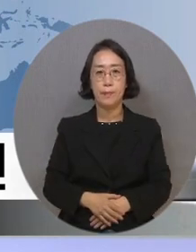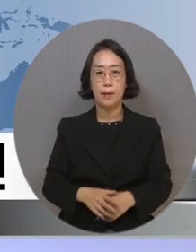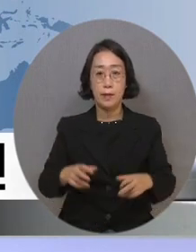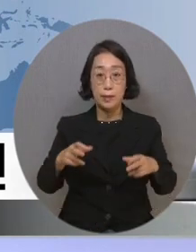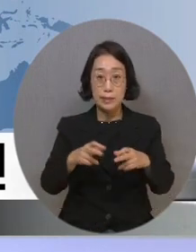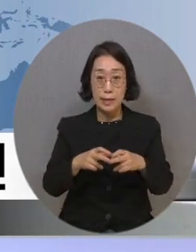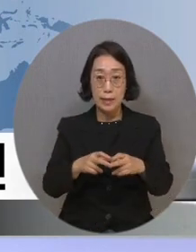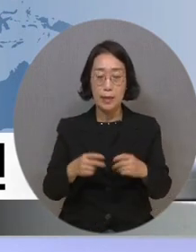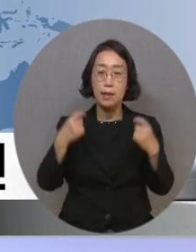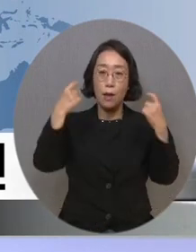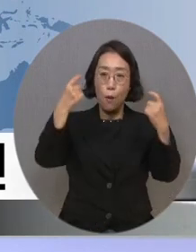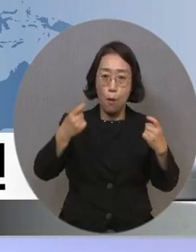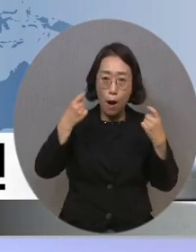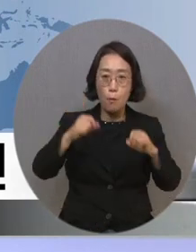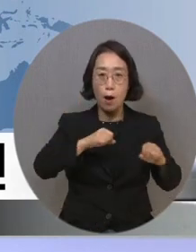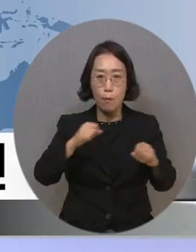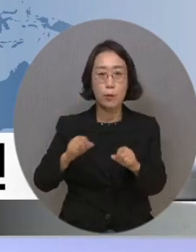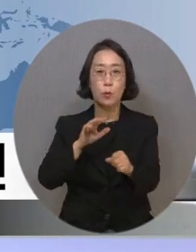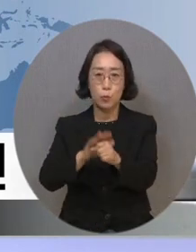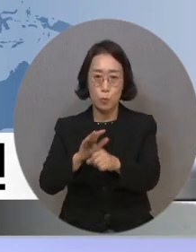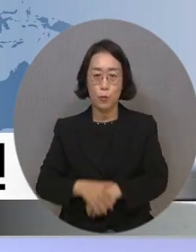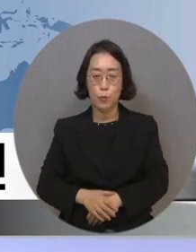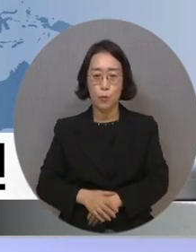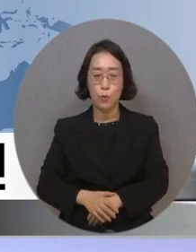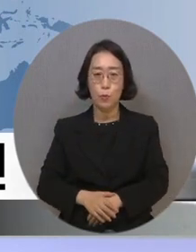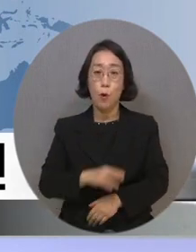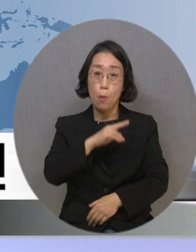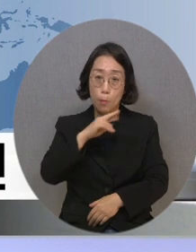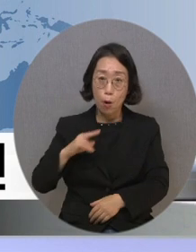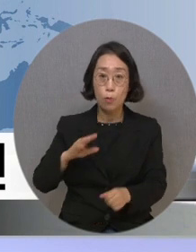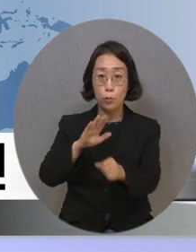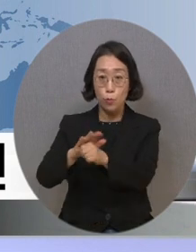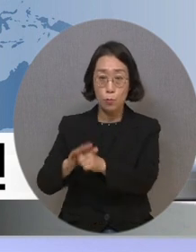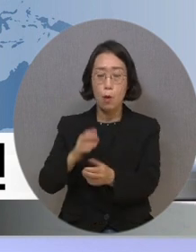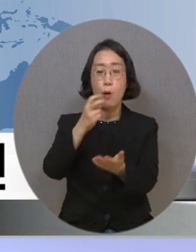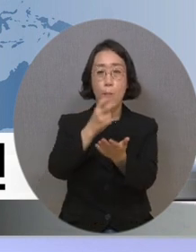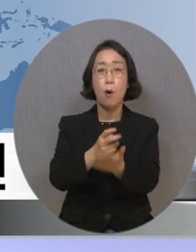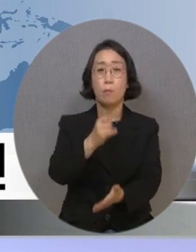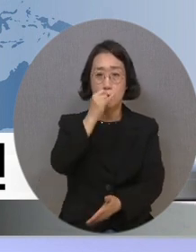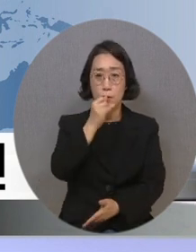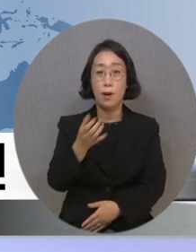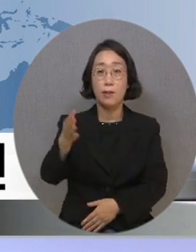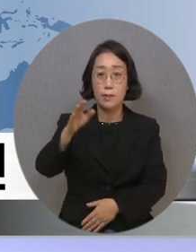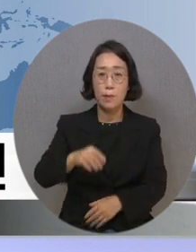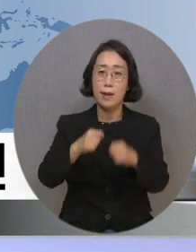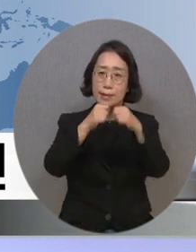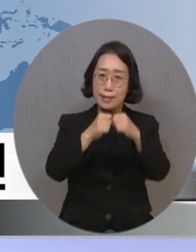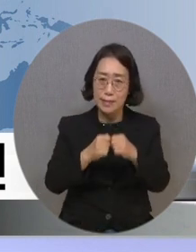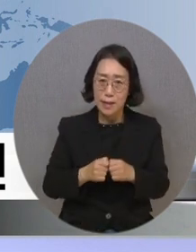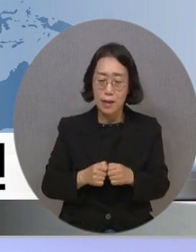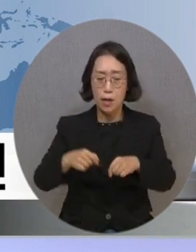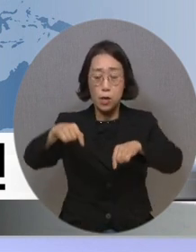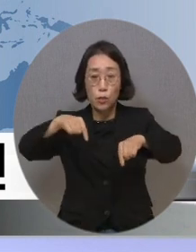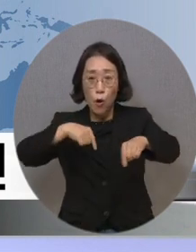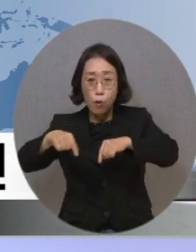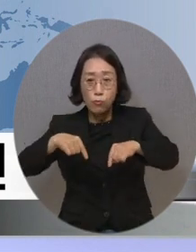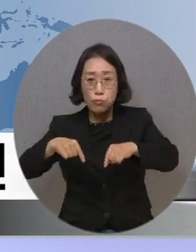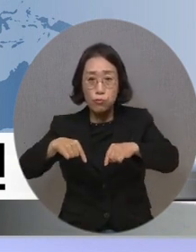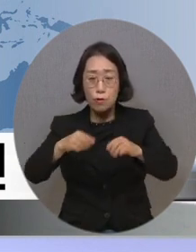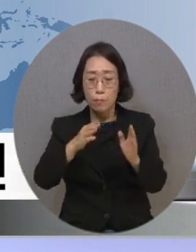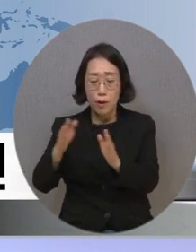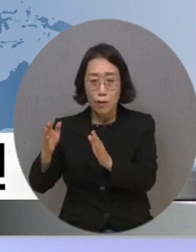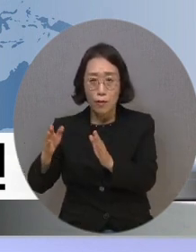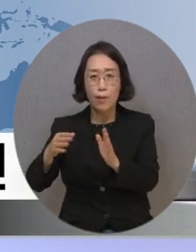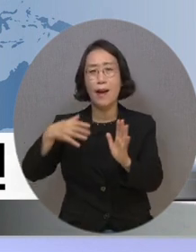장애인의 관광활동 지원과 접근성 보장에 대한 법적 근거는 마련됐지만 구체적인 정책 수립은 아직 속도를